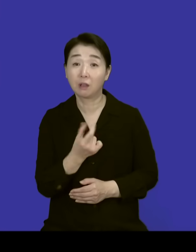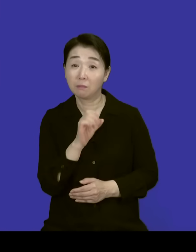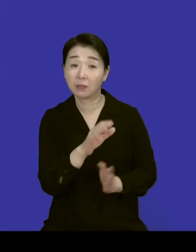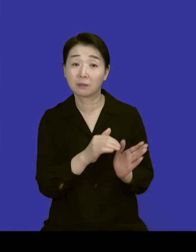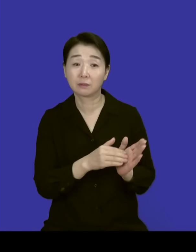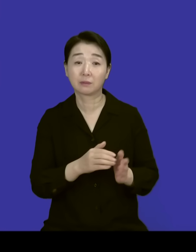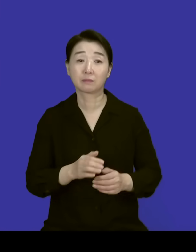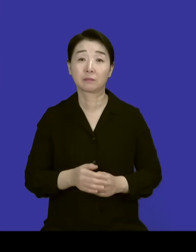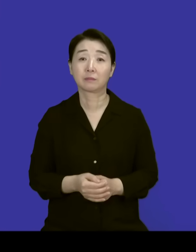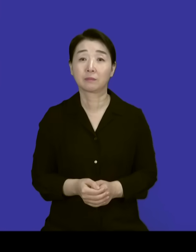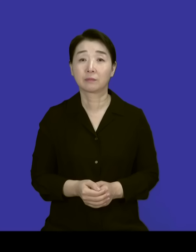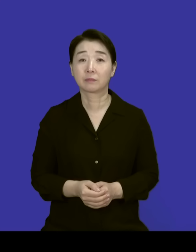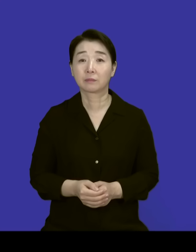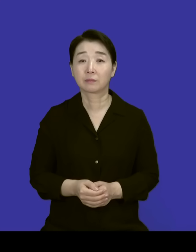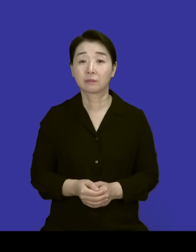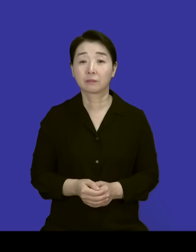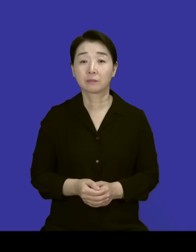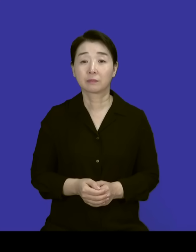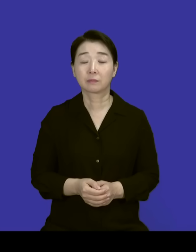그러니까